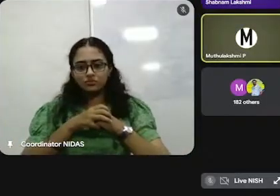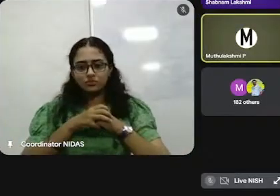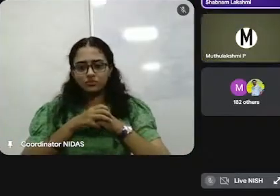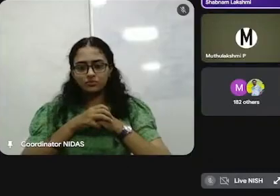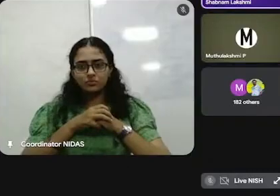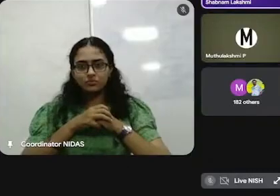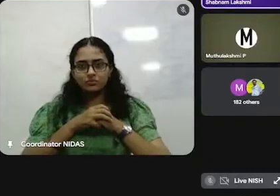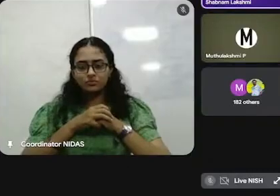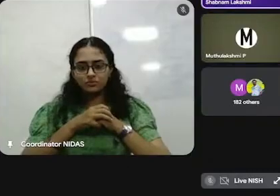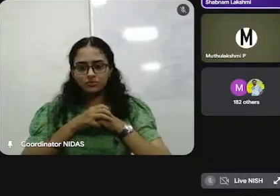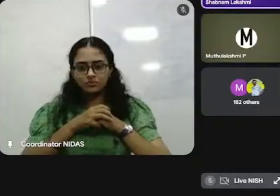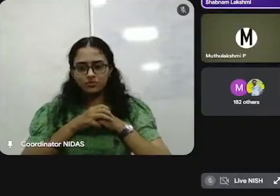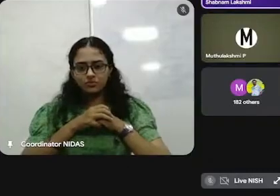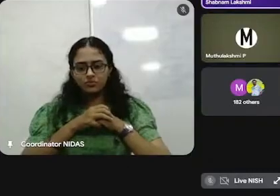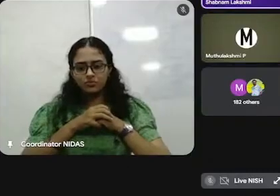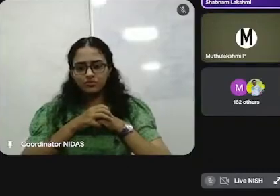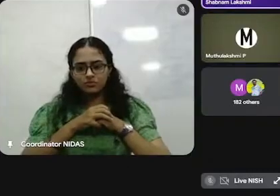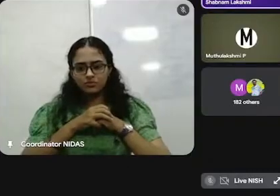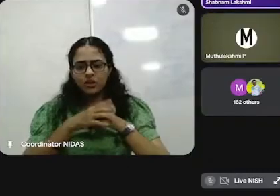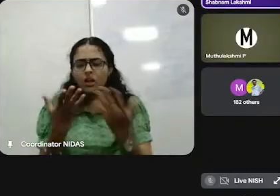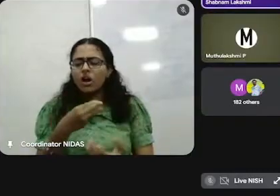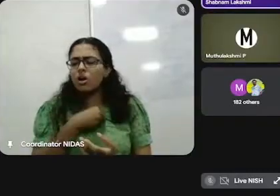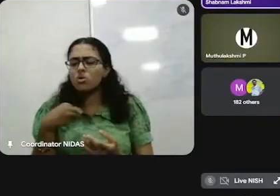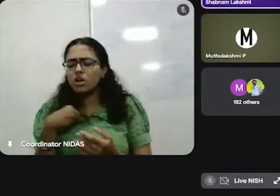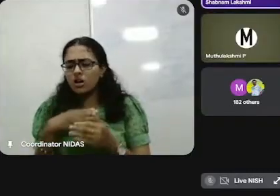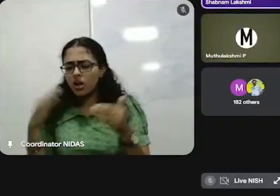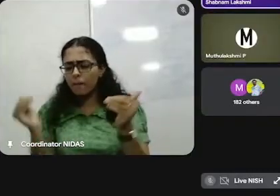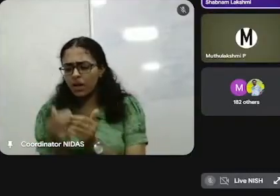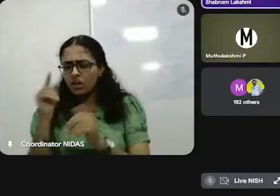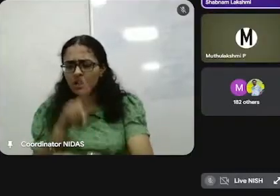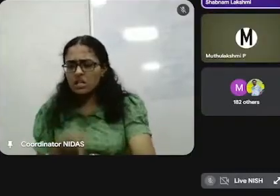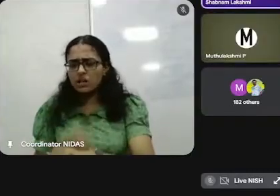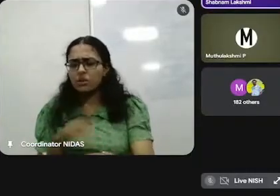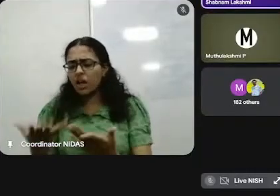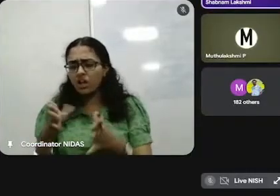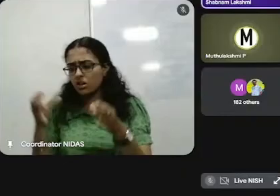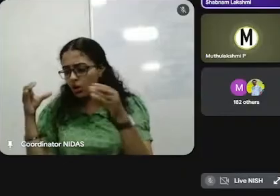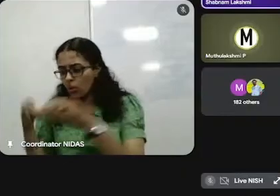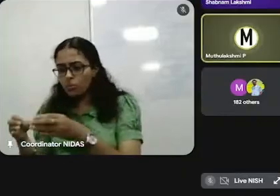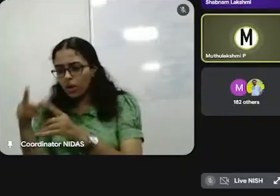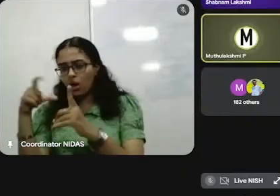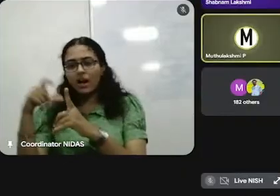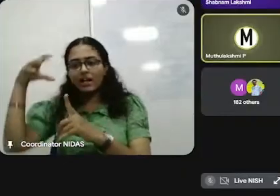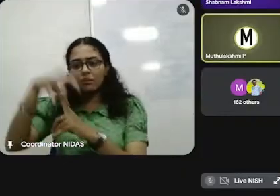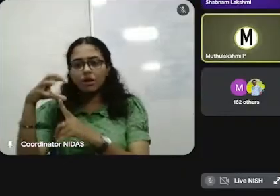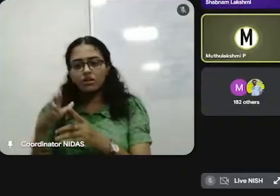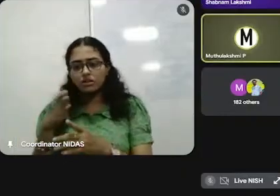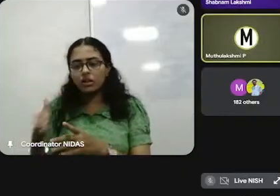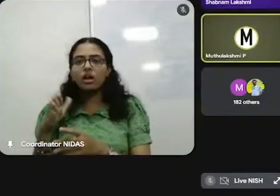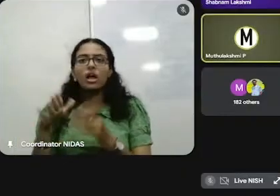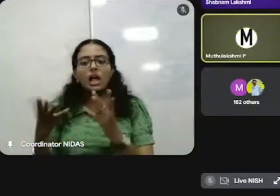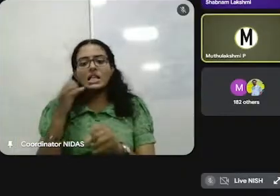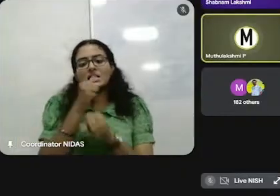Okay ma'am, ഏത് ഇപ്പൊ നമ്മൾ ഡോക്ടറെ കൺസൾട്ട് ചെയ്യുകയാണെങ്കിൽ ഏത് വിഭാഗത്തിനാണ് കൺസൾട്ട് ചെയ്യേണ്ടത്? അല്ല, ജനറൽ റൂട്ടീൻ